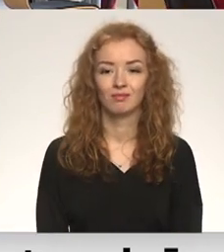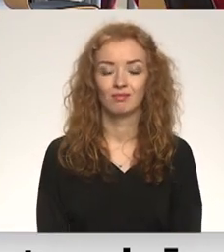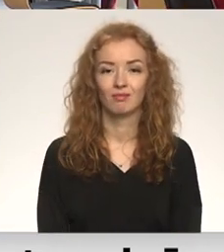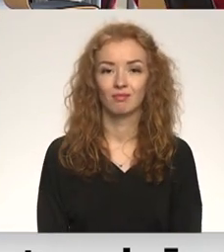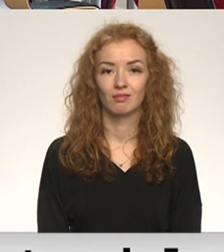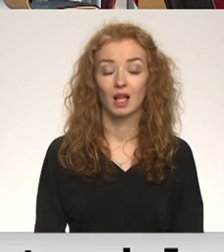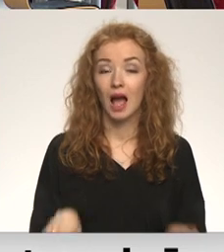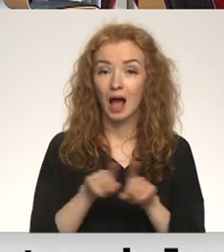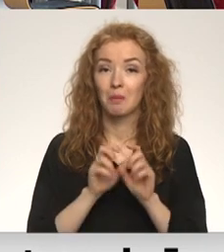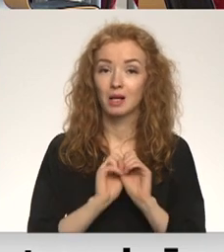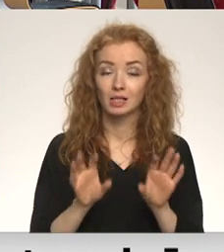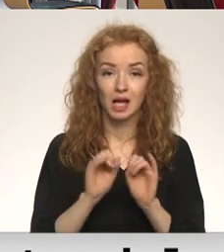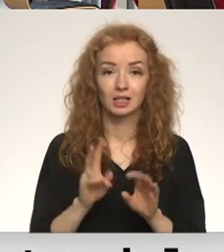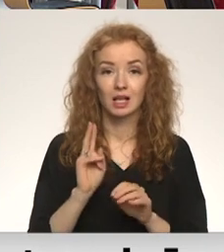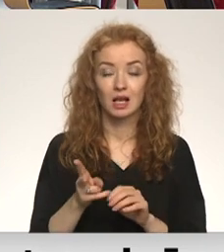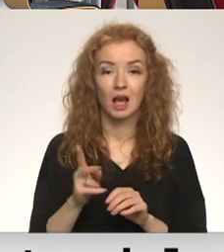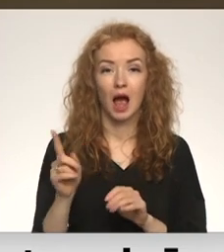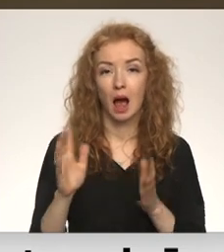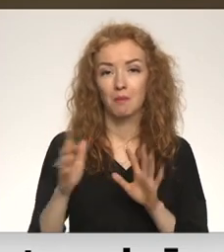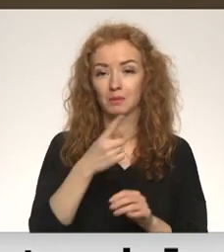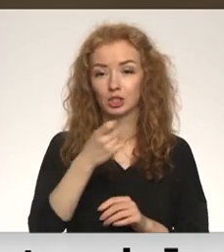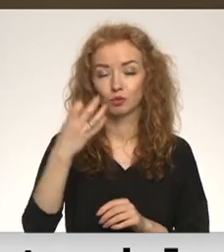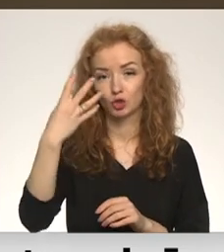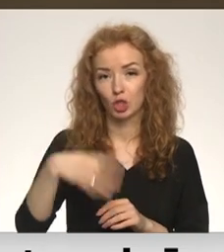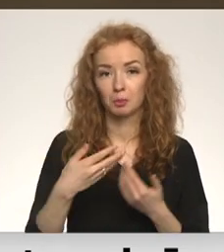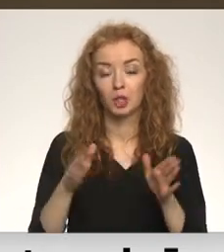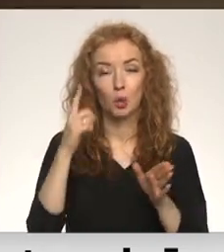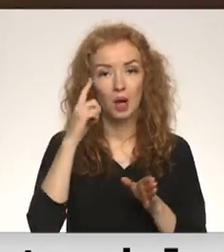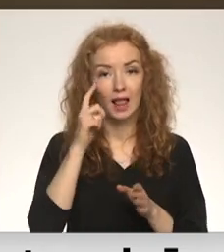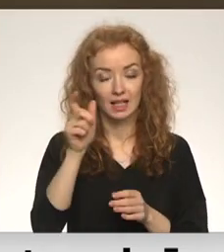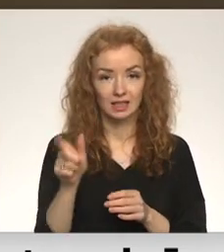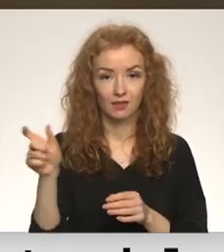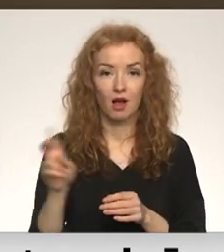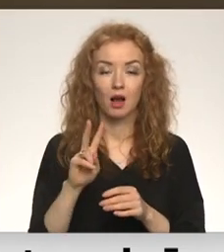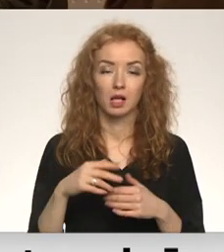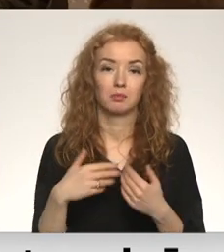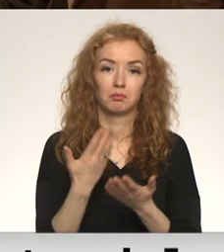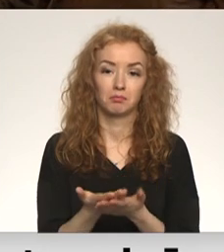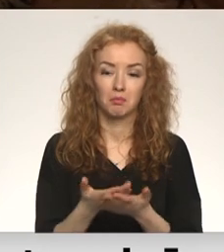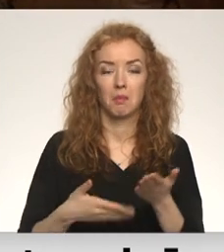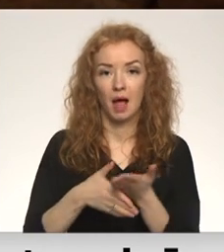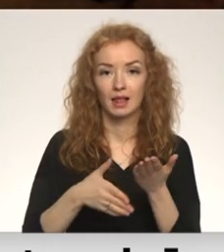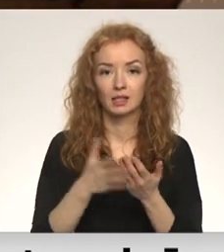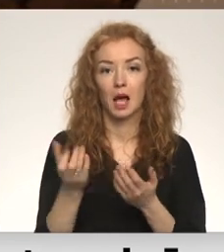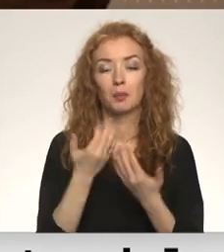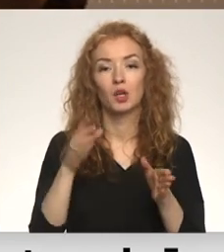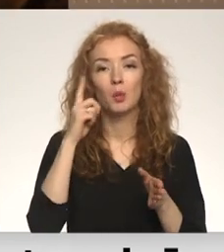Jākapsone arī pastāstīja, ka ir uzrunāta aptuveni 140 brīvprātīgie, kas pauduši vēlmi palīdzēt